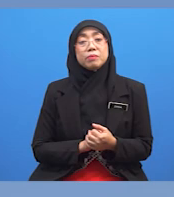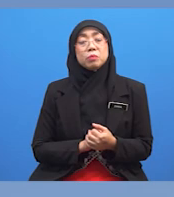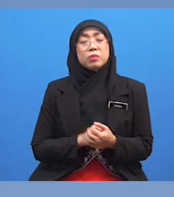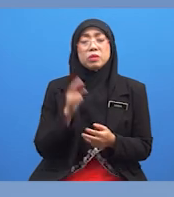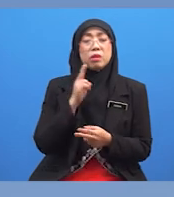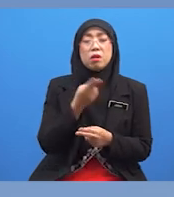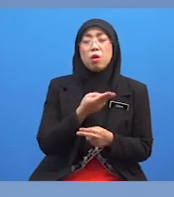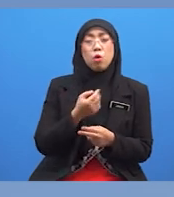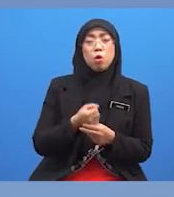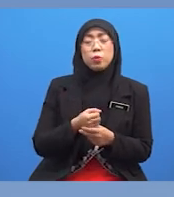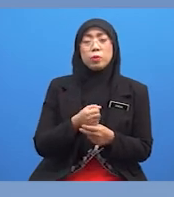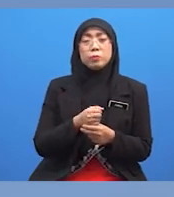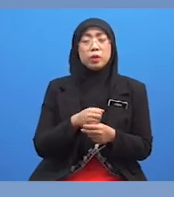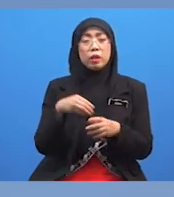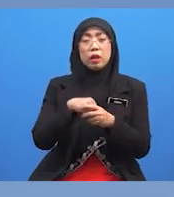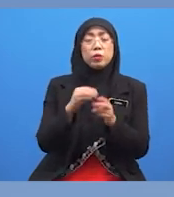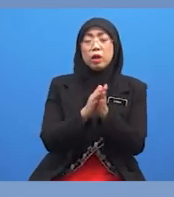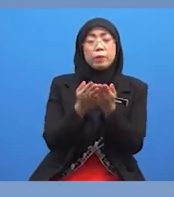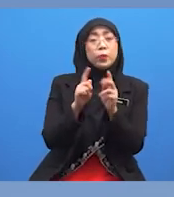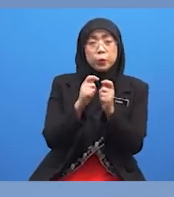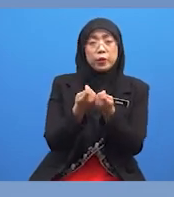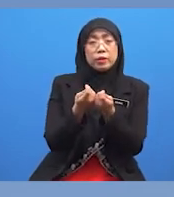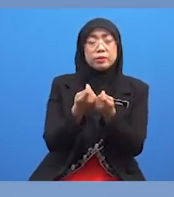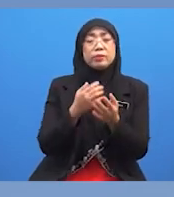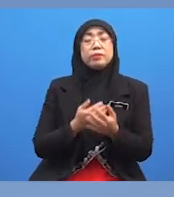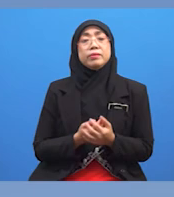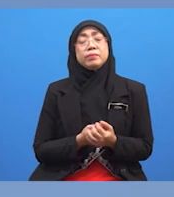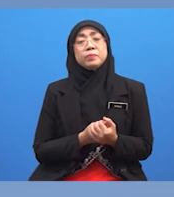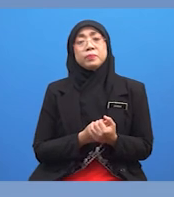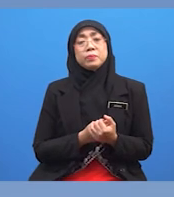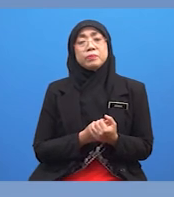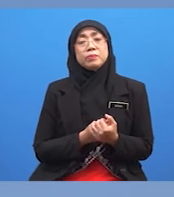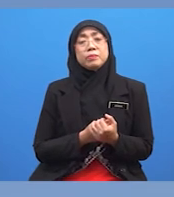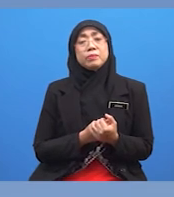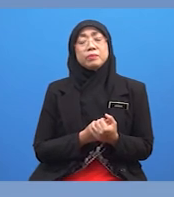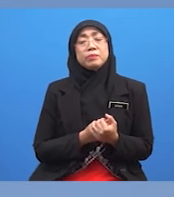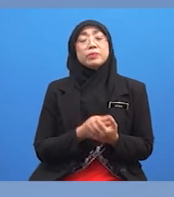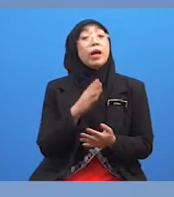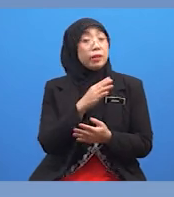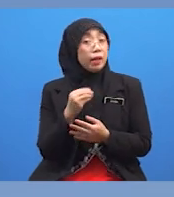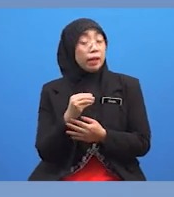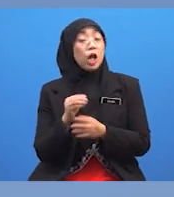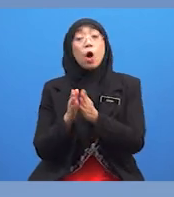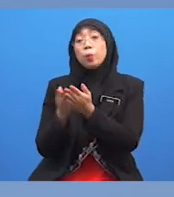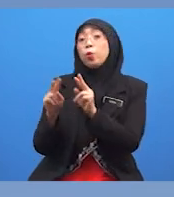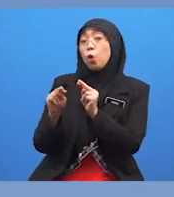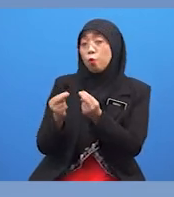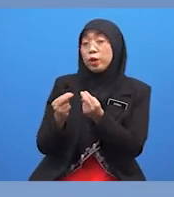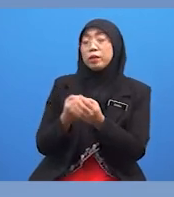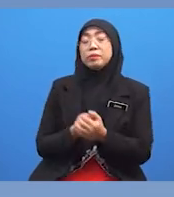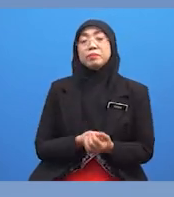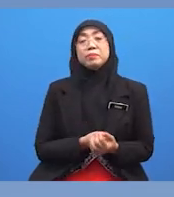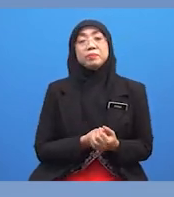umum berdasarkan isi kandung teks Sulalatus Salatin Sejarah Melayu dan Sodaga Besar dari Kuala